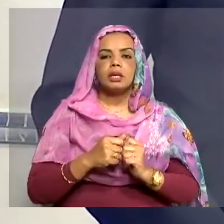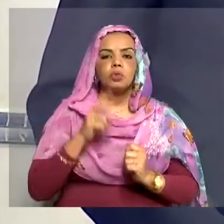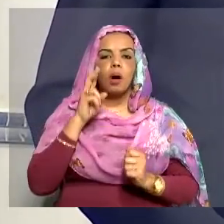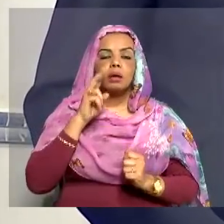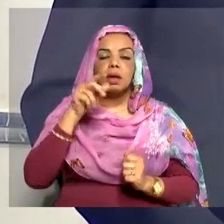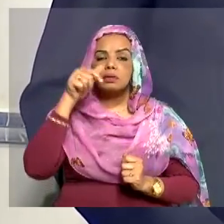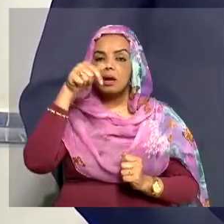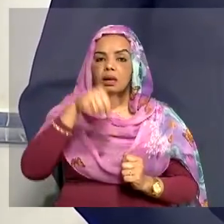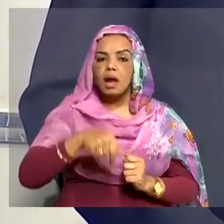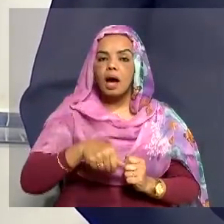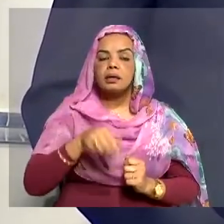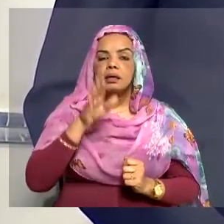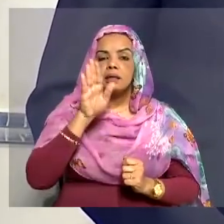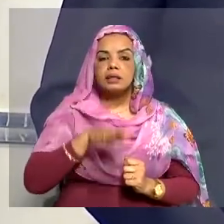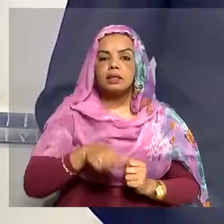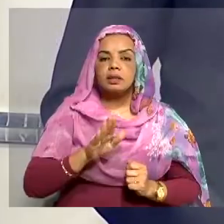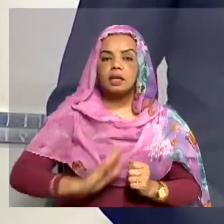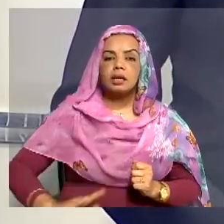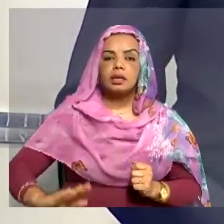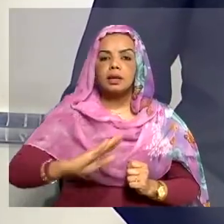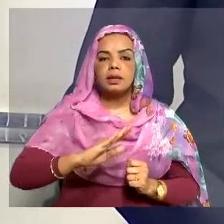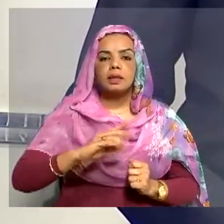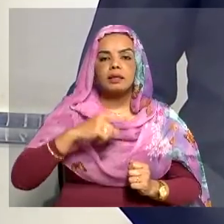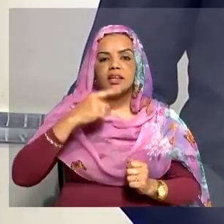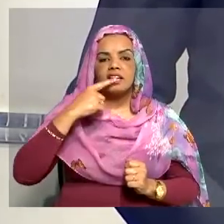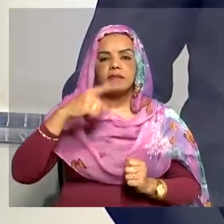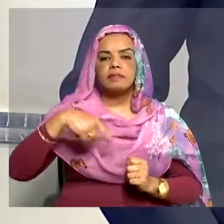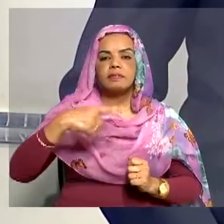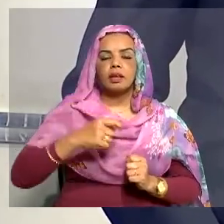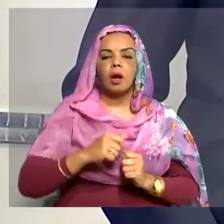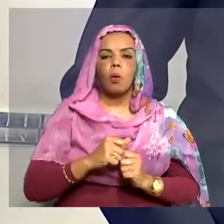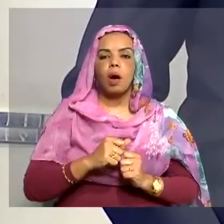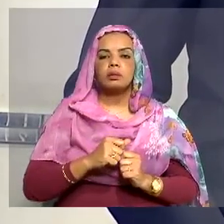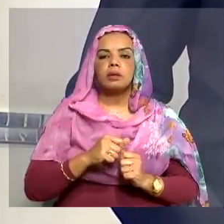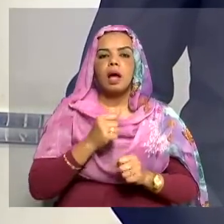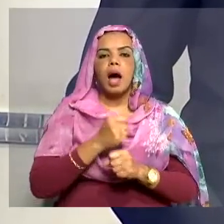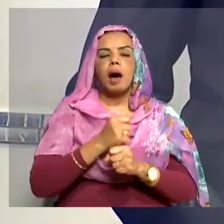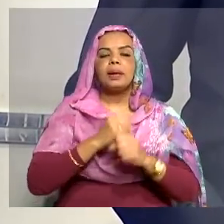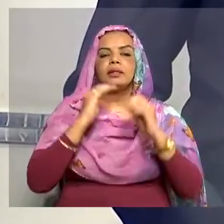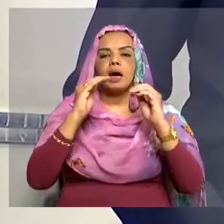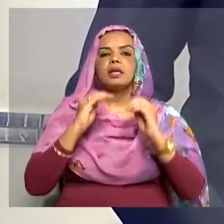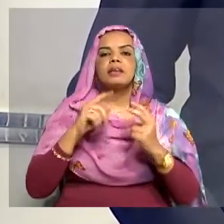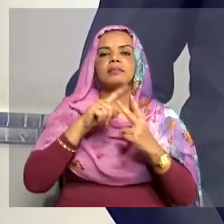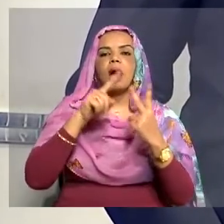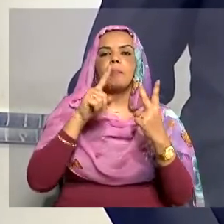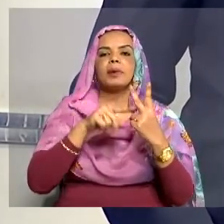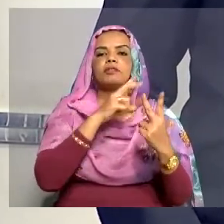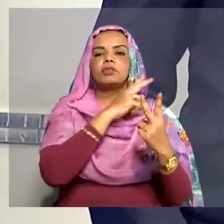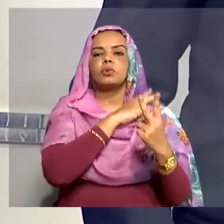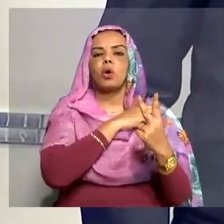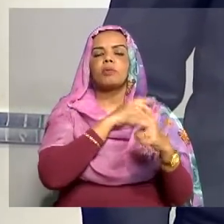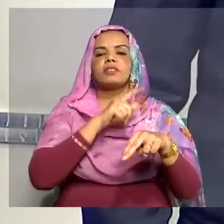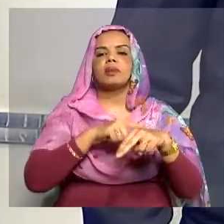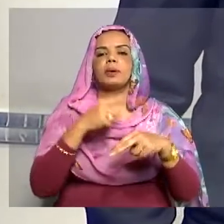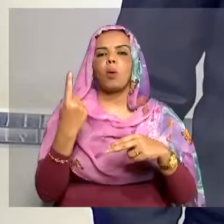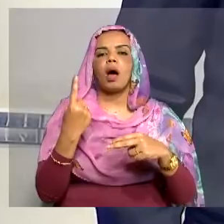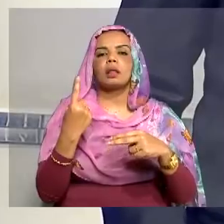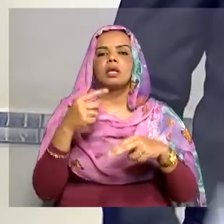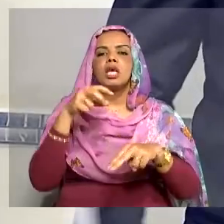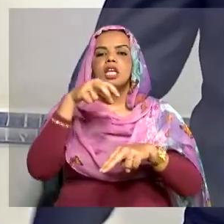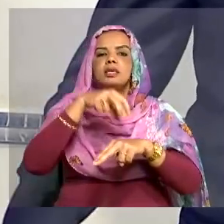الآن يجد أننا بعد كل هذه السنوات أقمنا نظامين للحكم في آن واحد، نظام